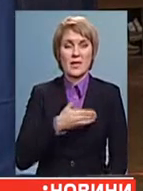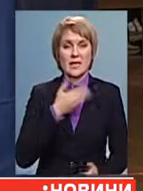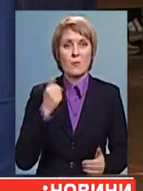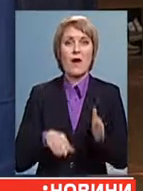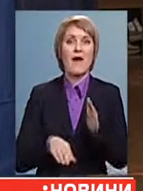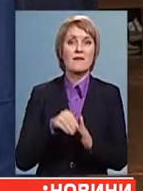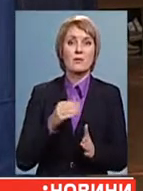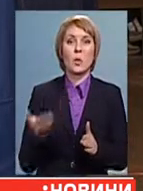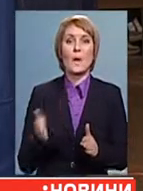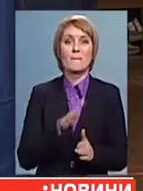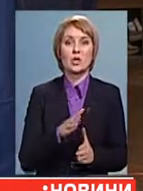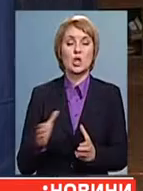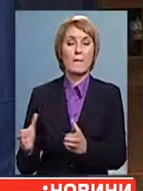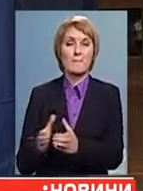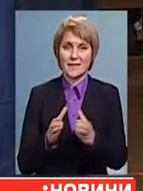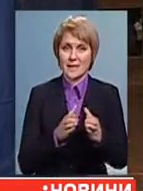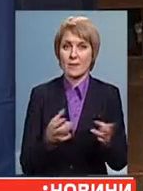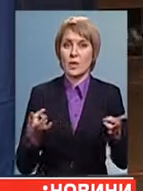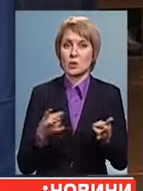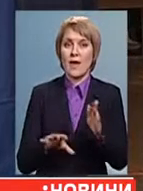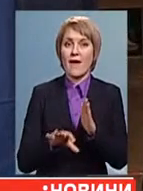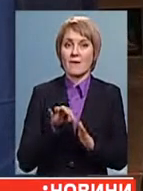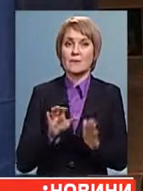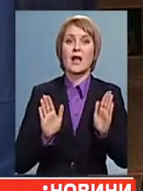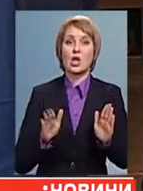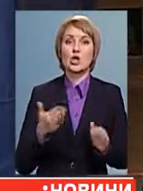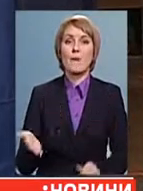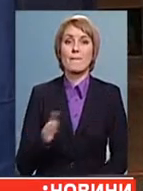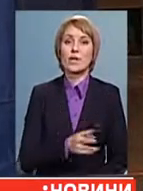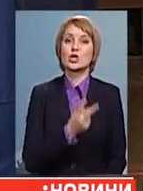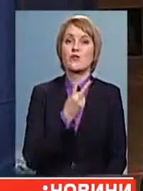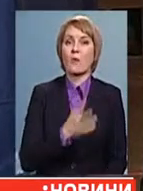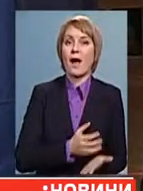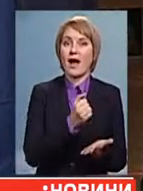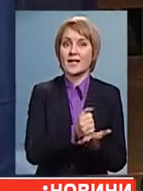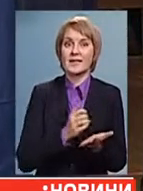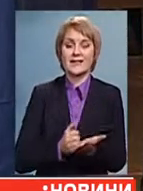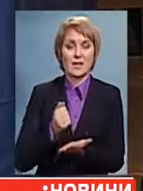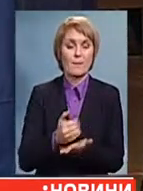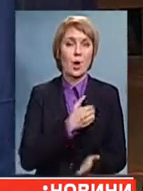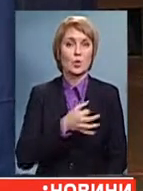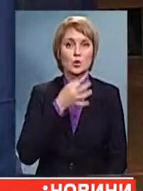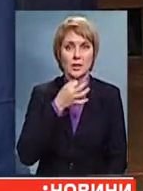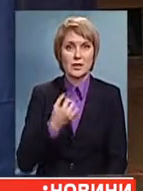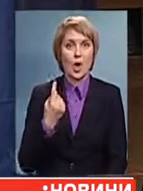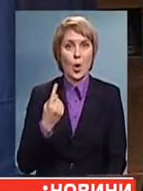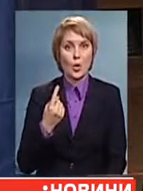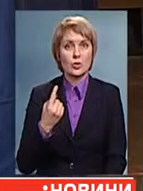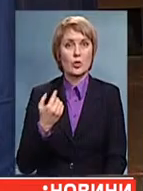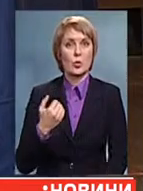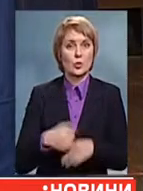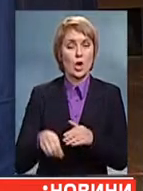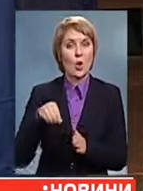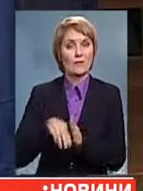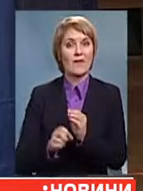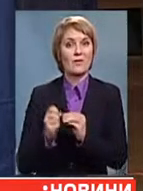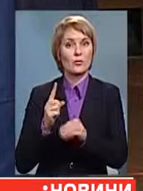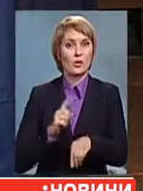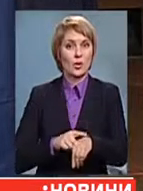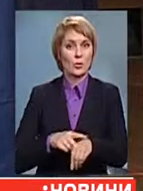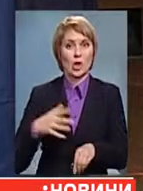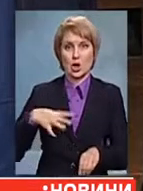між партіями, але ще треба визначитися між двома кандидатами. І вже хочу сказати, що один з них проголосував об 11 годині.